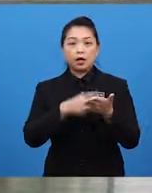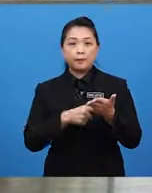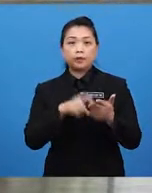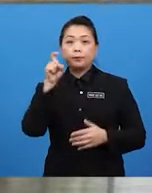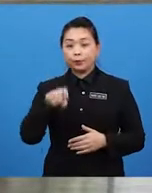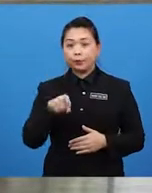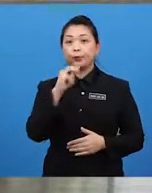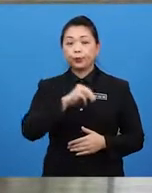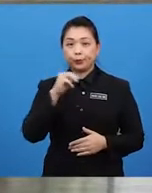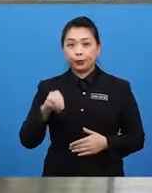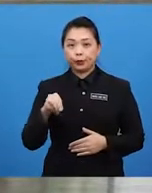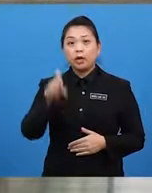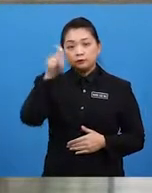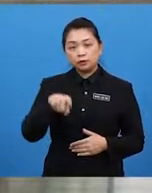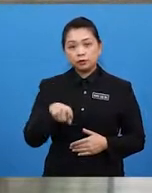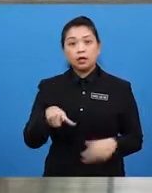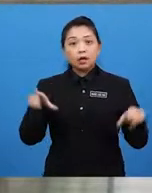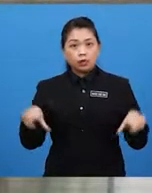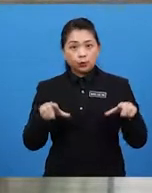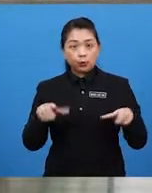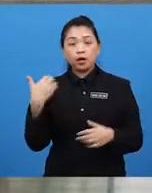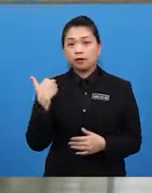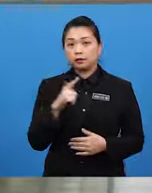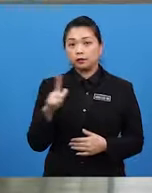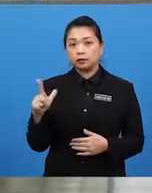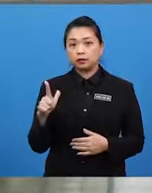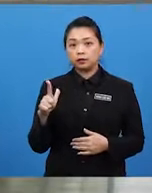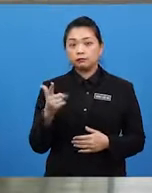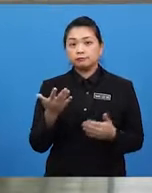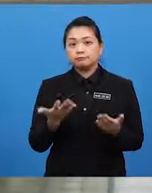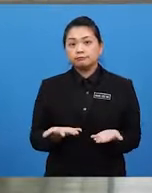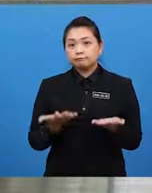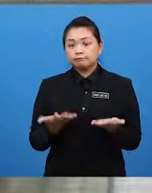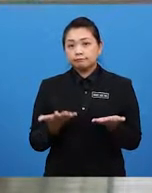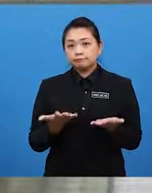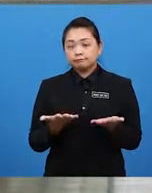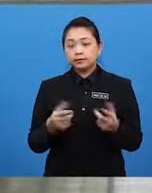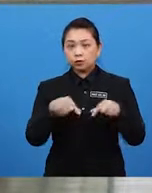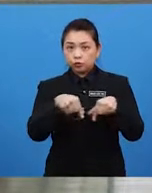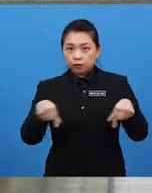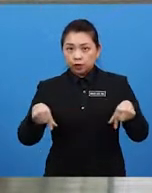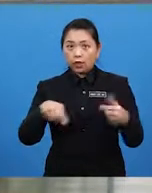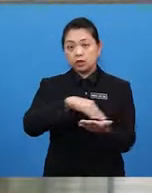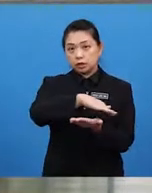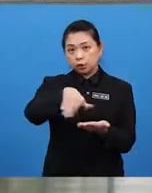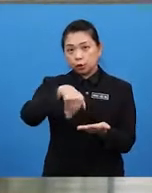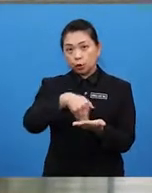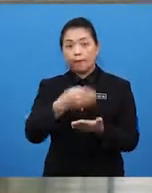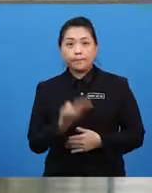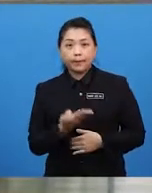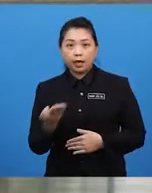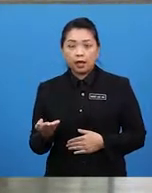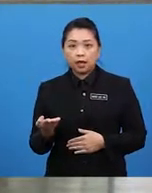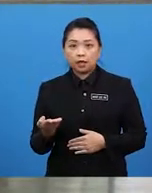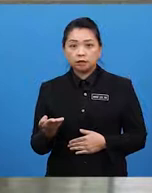yang perlu murid-murid mesti lakukan adalah menimbang dan menyukai semua bahan dengan Timbangan